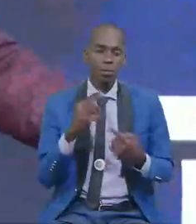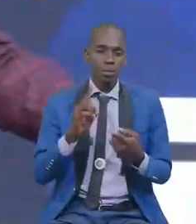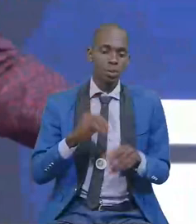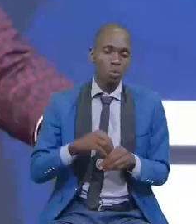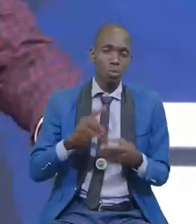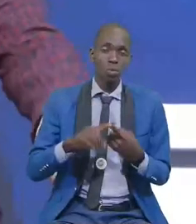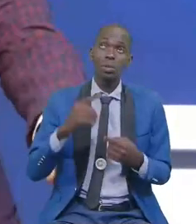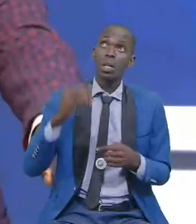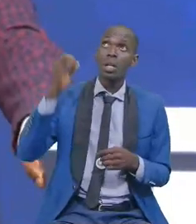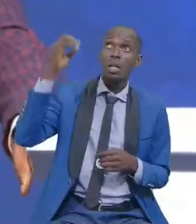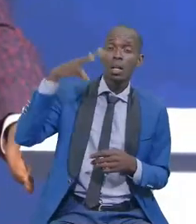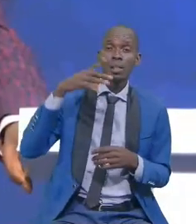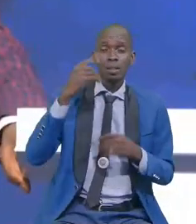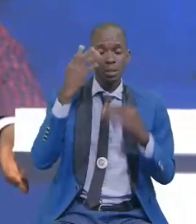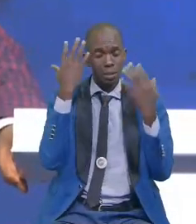lumière.